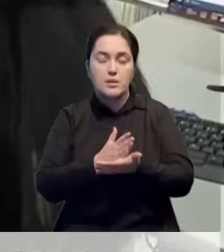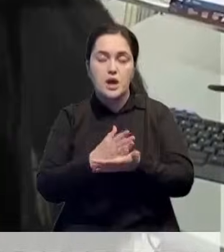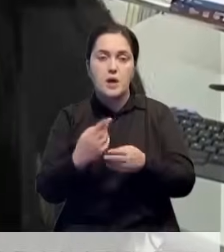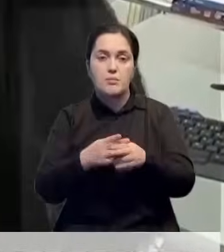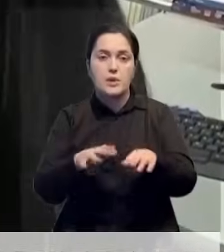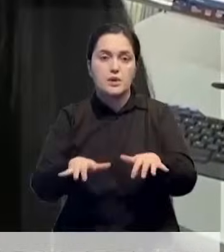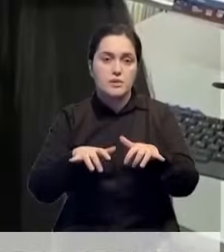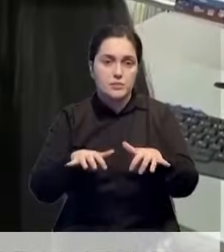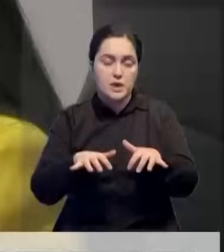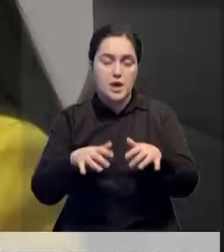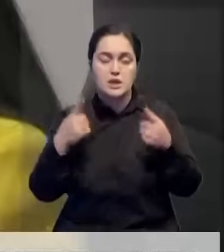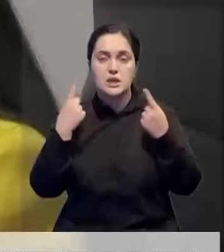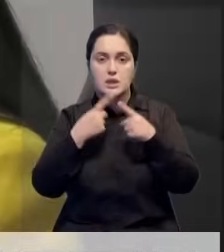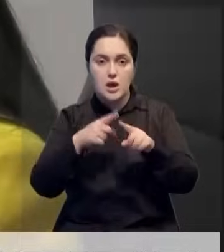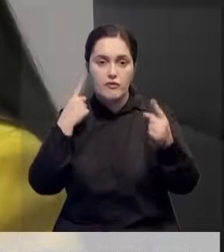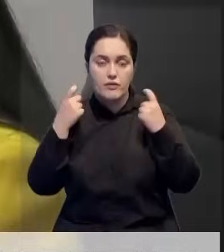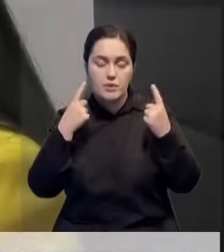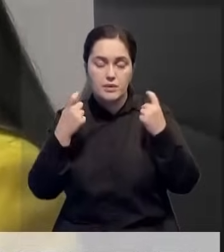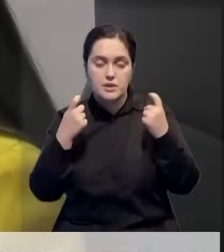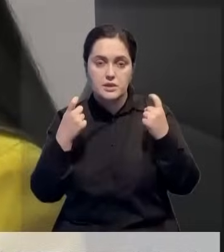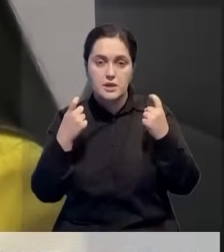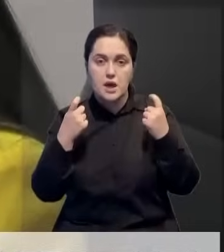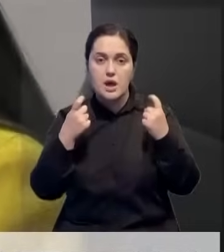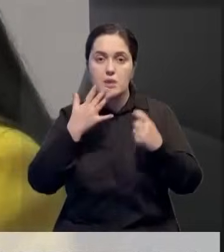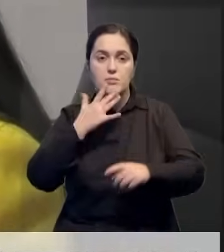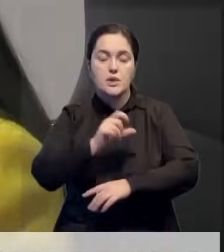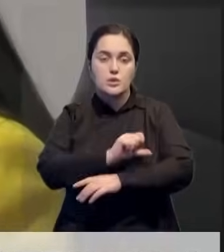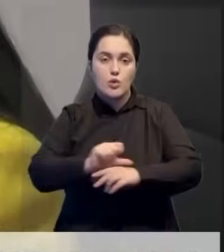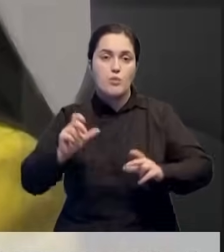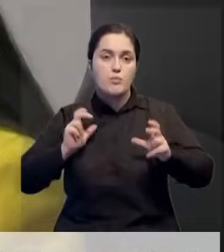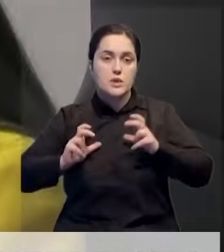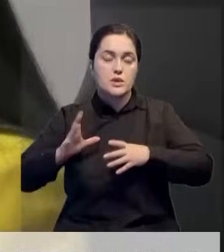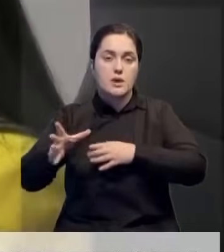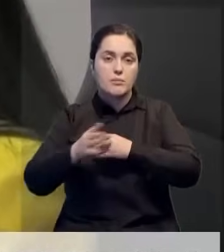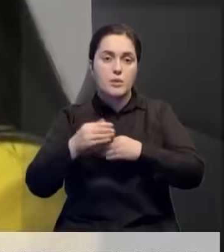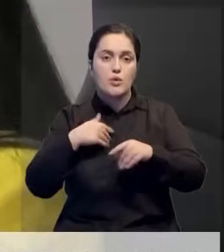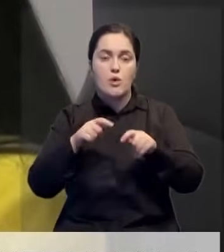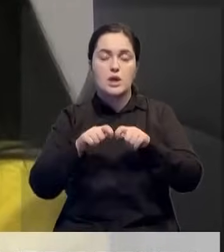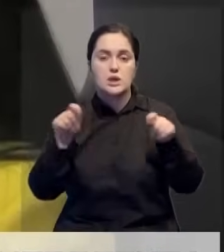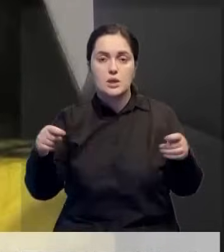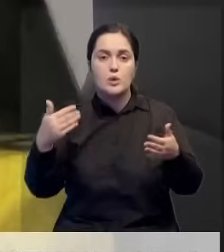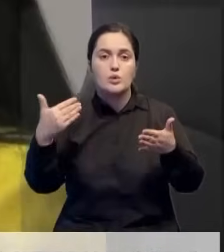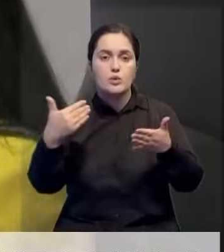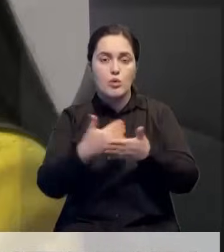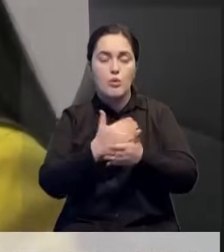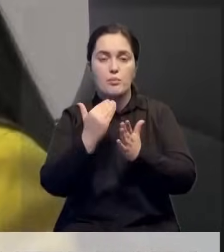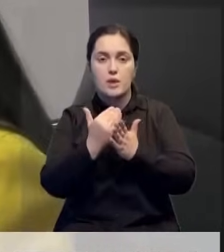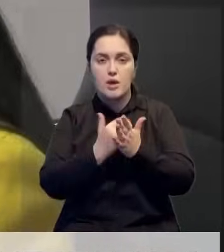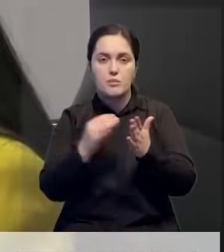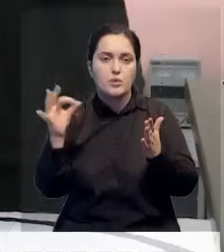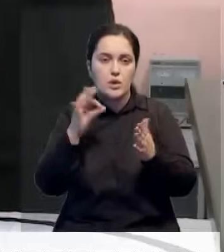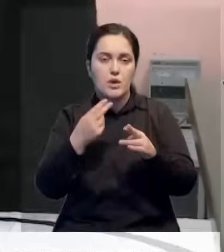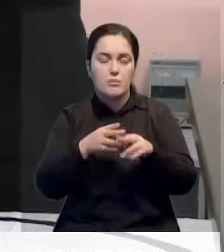интеллект и информационной технологии. Совместно с зарубежным вузом хотим открыть новую образовательную программу в области